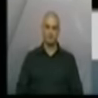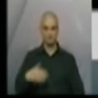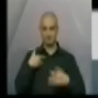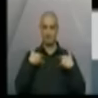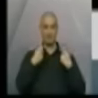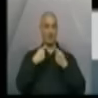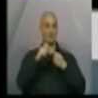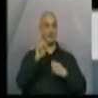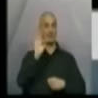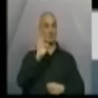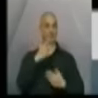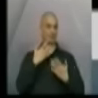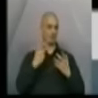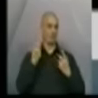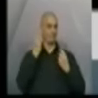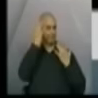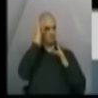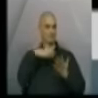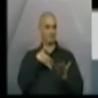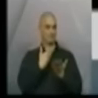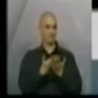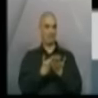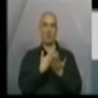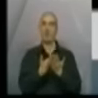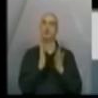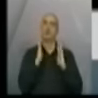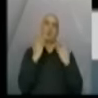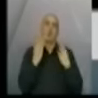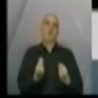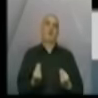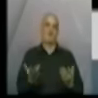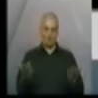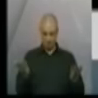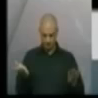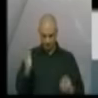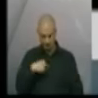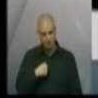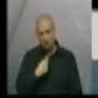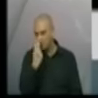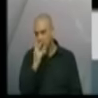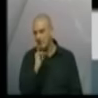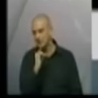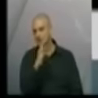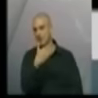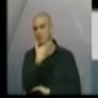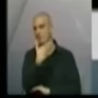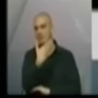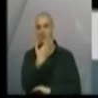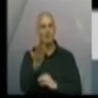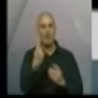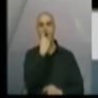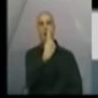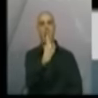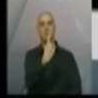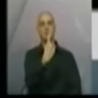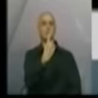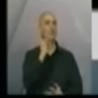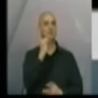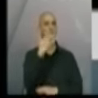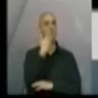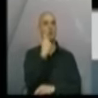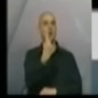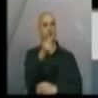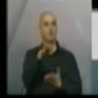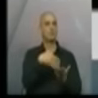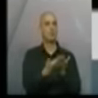הכנסת טיבי חפץ ביקרנו ומציע לנו עצות כל כך טובות נכון אז בוא בוא בוא נראה איזה מן מדינה אחת לאיזה מ מדינה